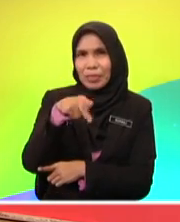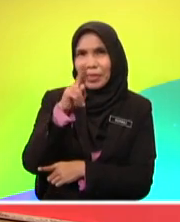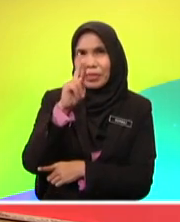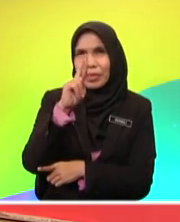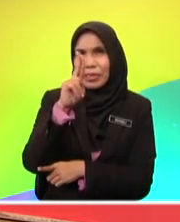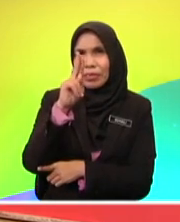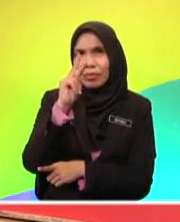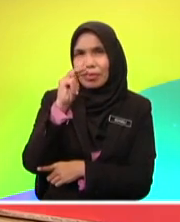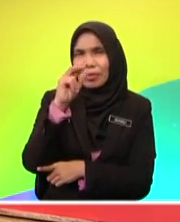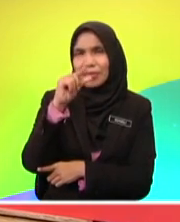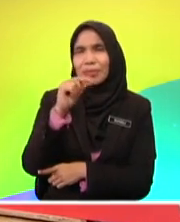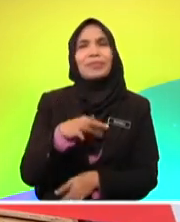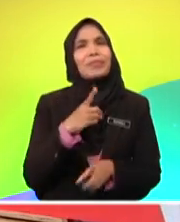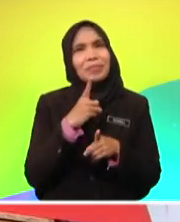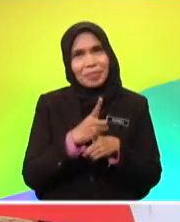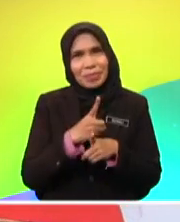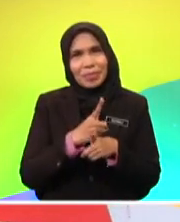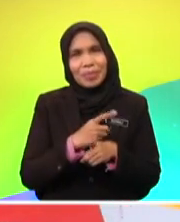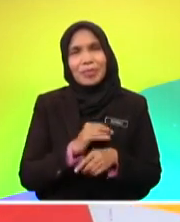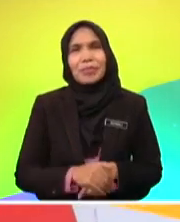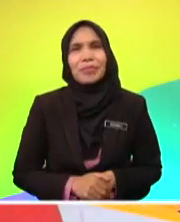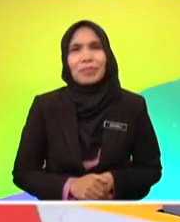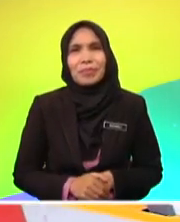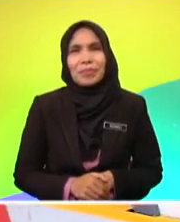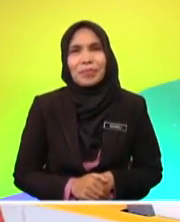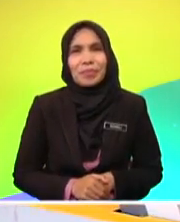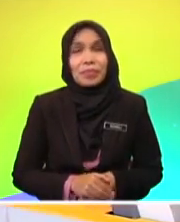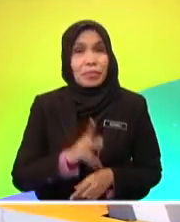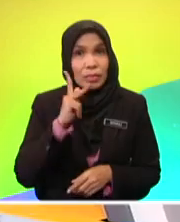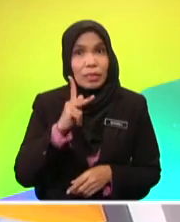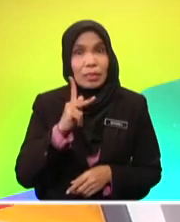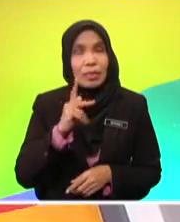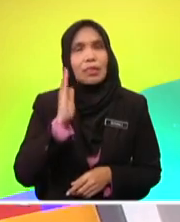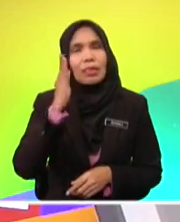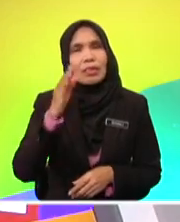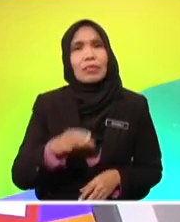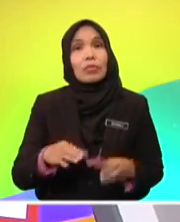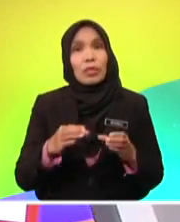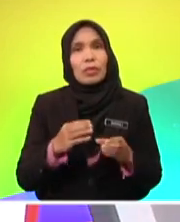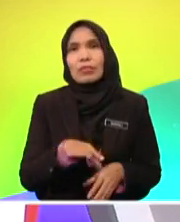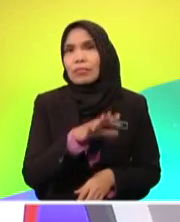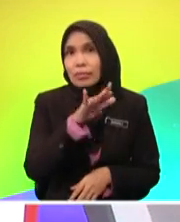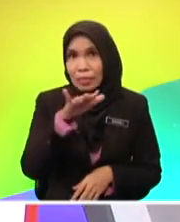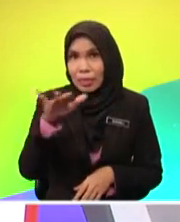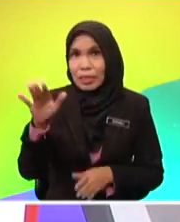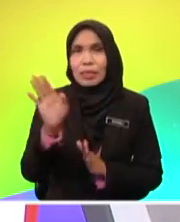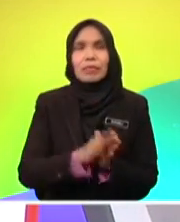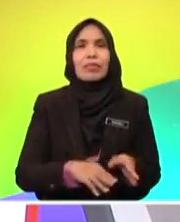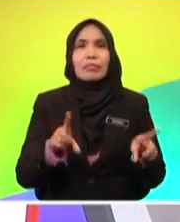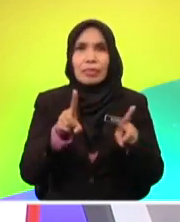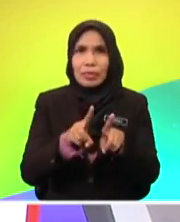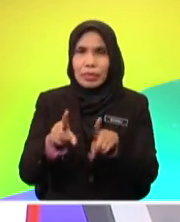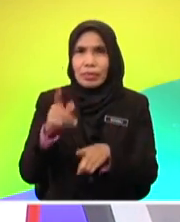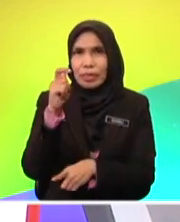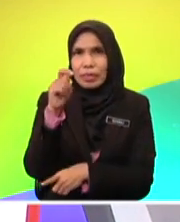betul. Tepat sekali. Saya cuba selesaikan ya, cikgu. Okey, mari kita eja bersama sama Kak Rina. Tempurung T,